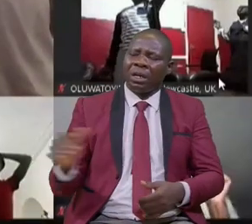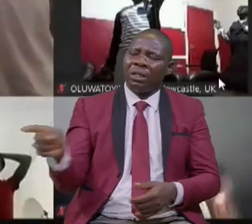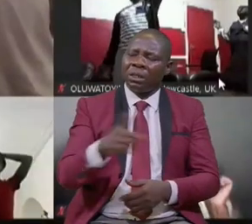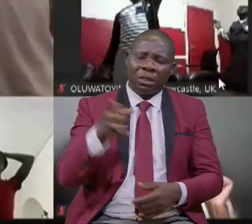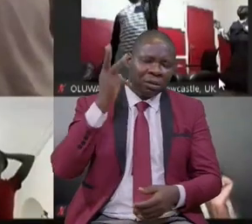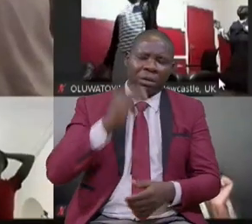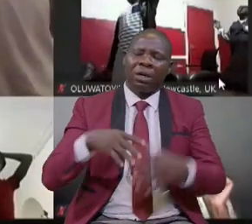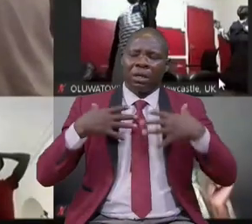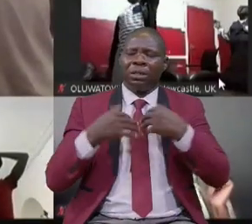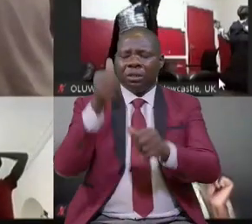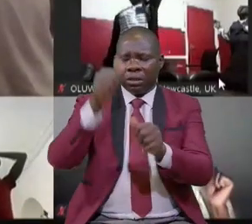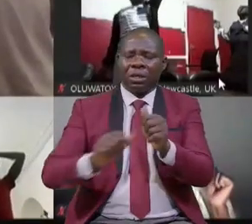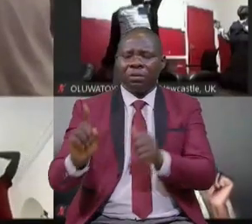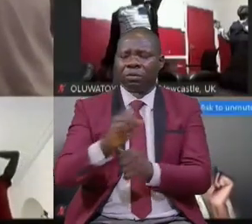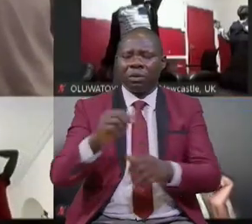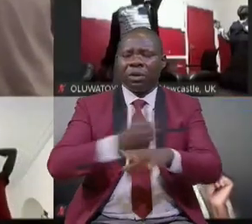tous guéris.